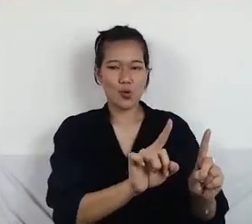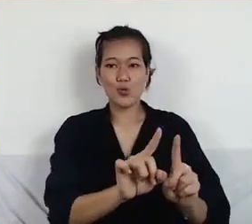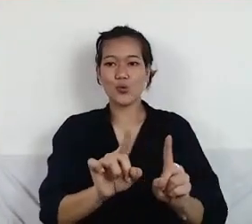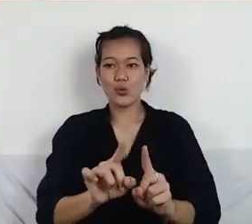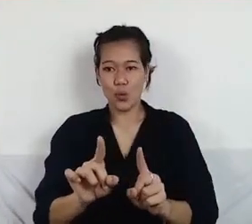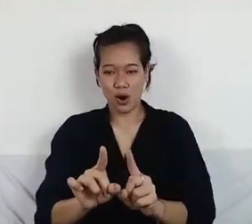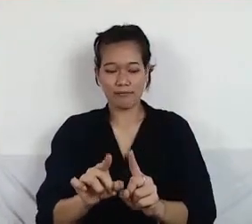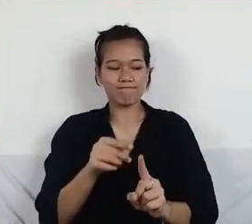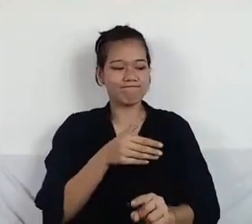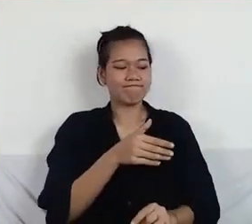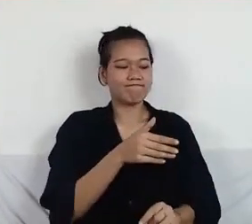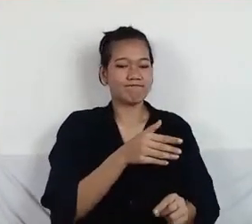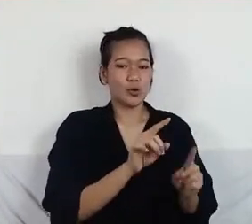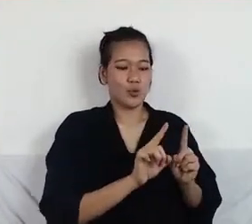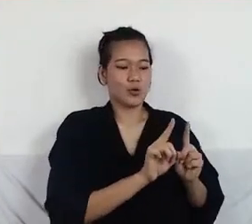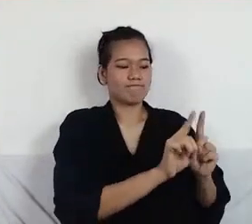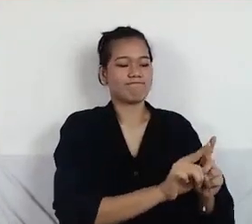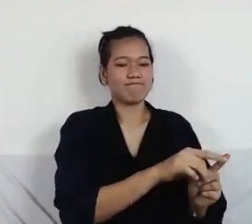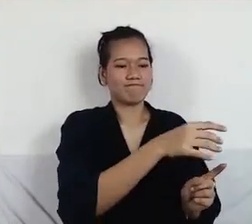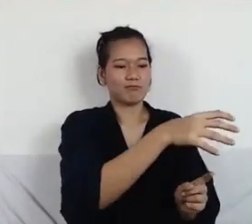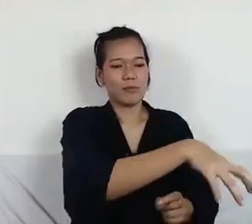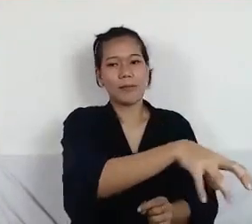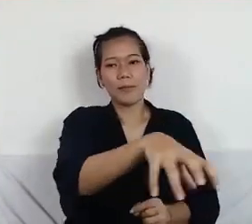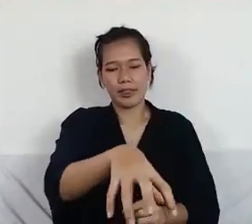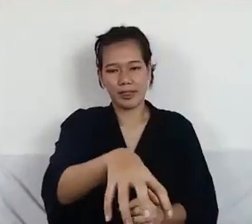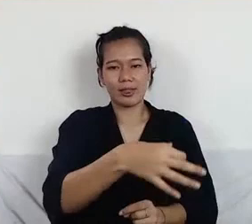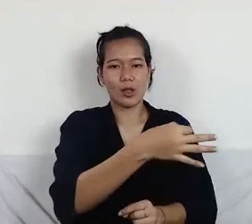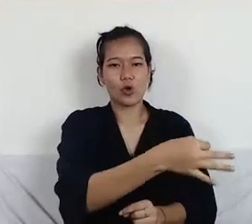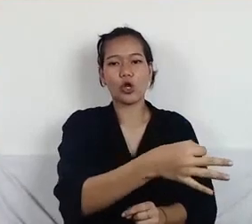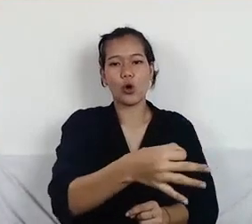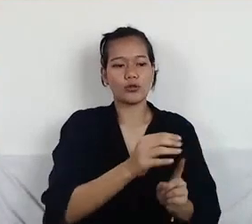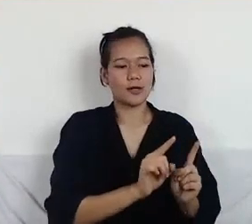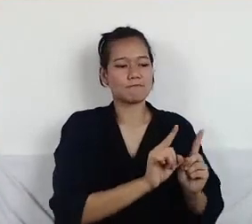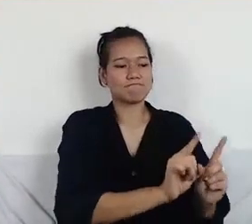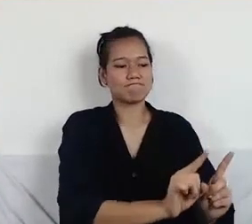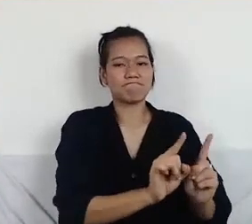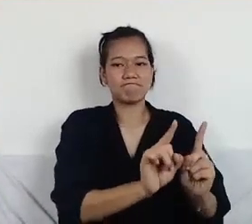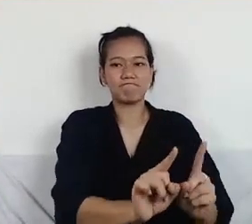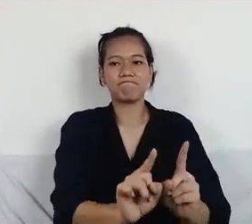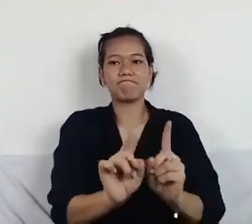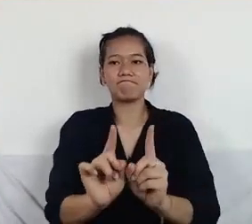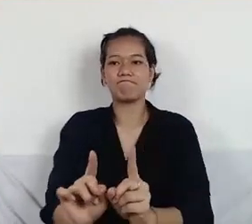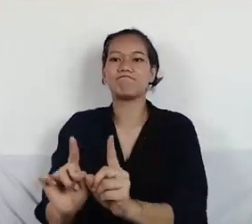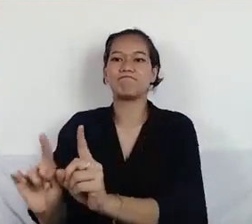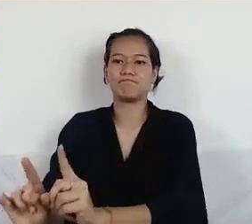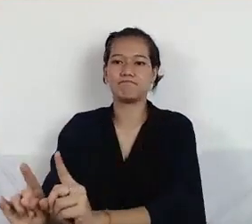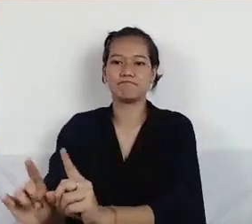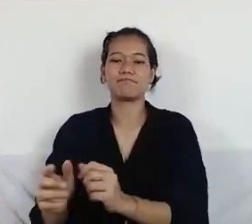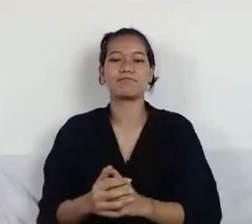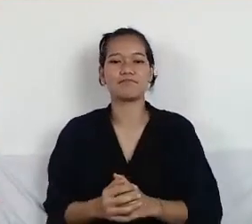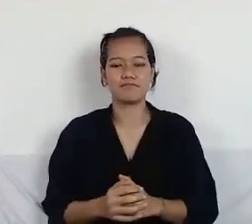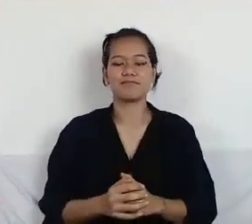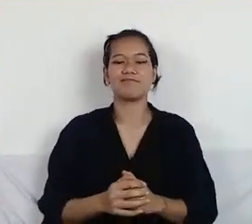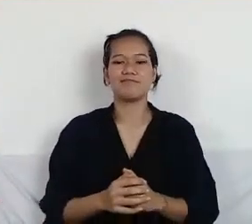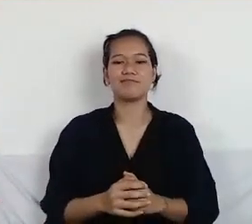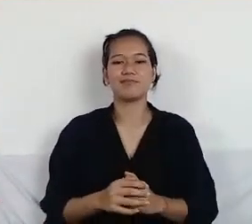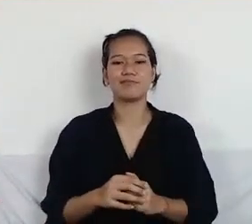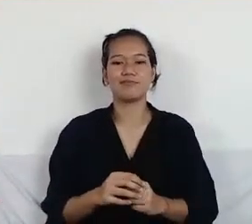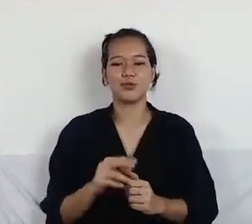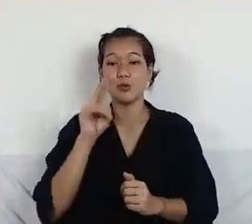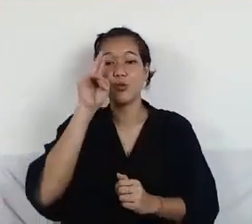mendahuluinya ke setiap kota dan tempat yang hendak dikunjunginya. Katanya kepada mereka,